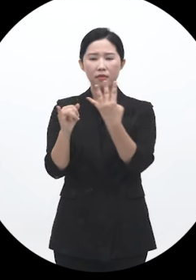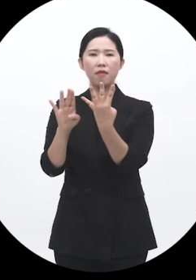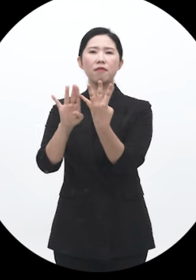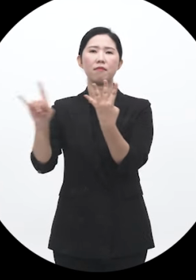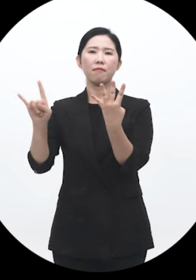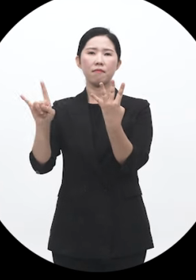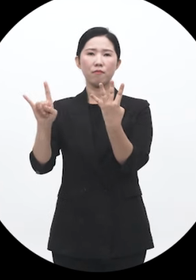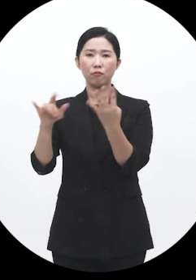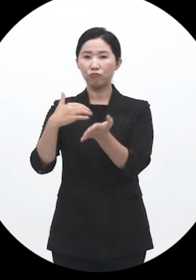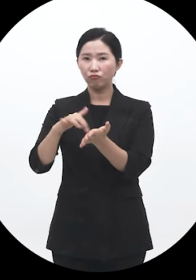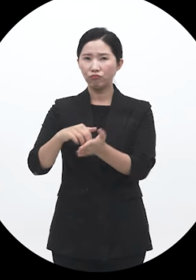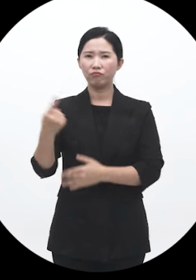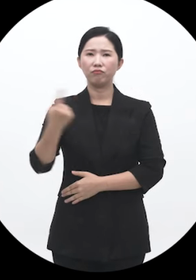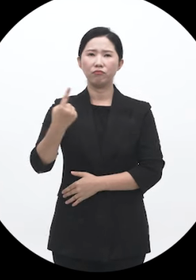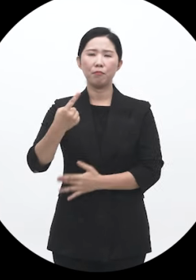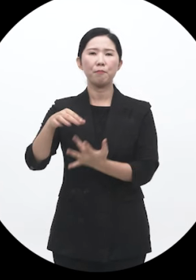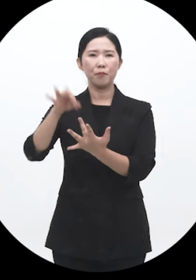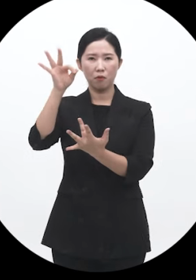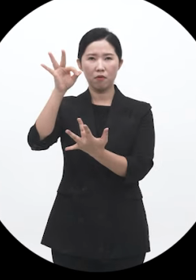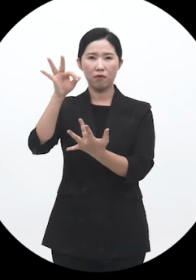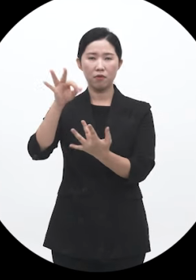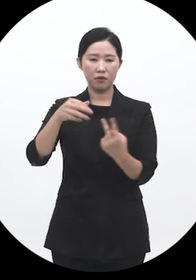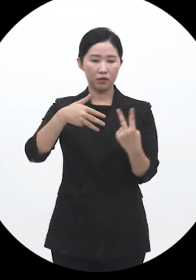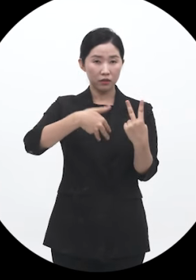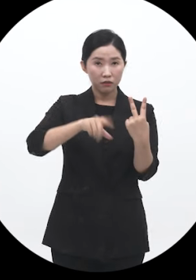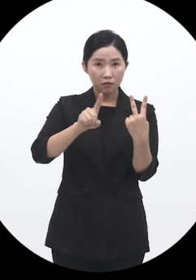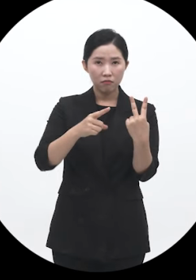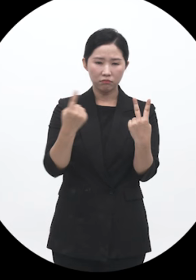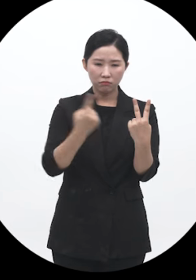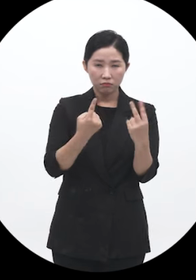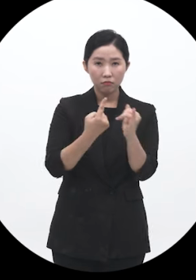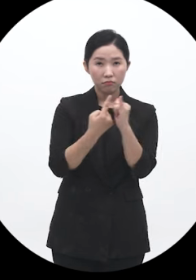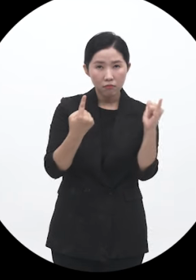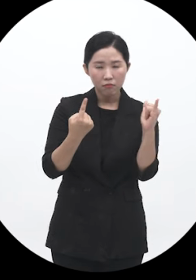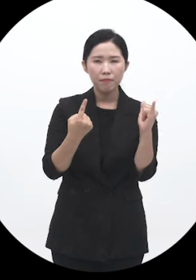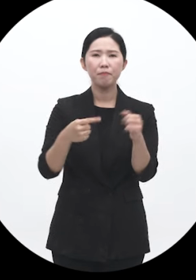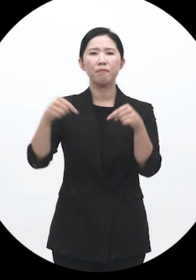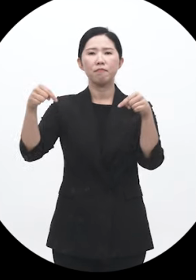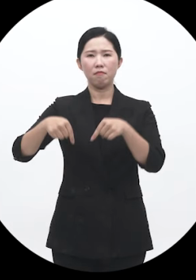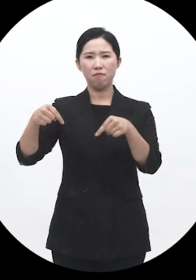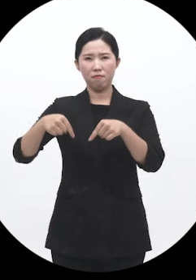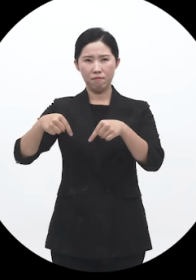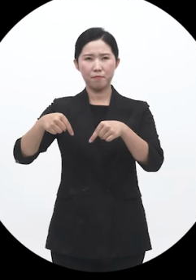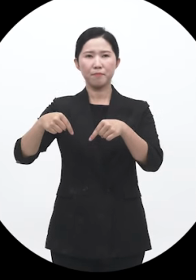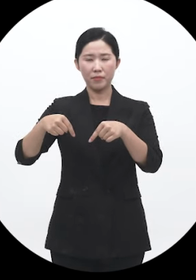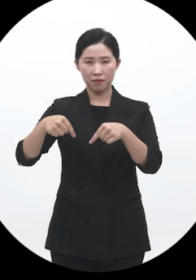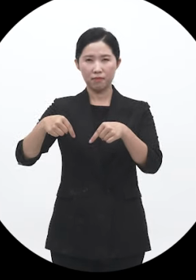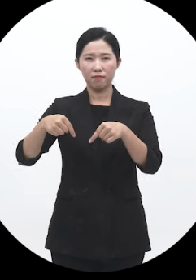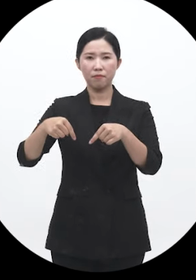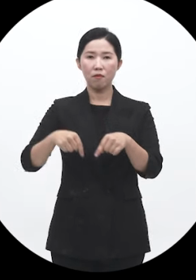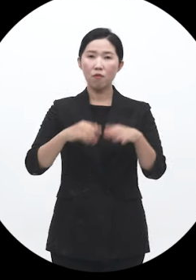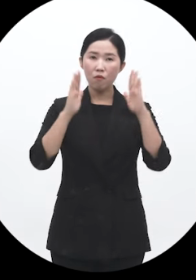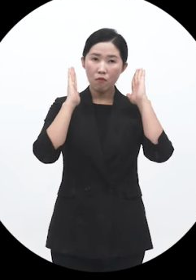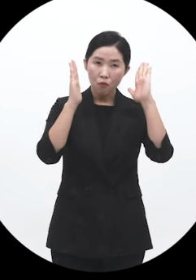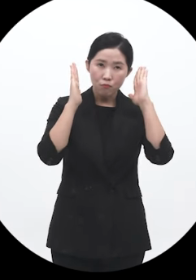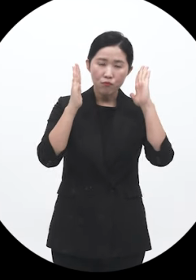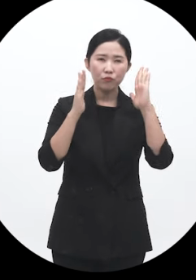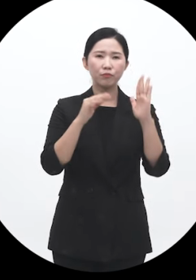선발하고 2단계에서는 1단계 성적 70% 반영하고 면접평가